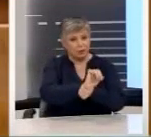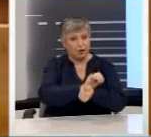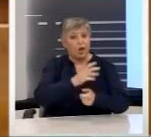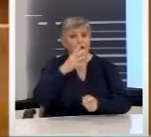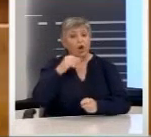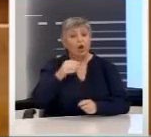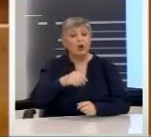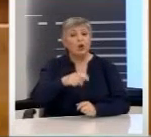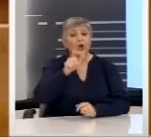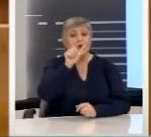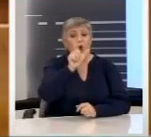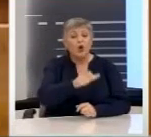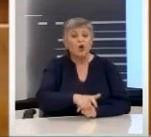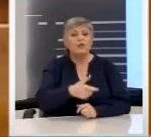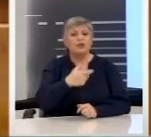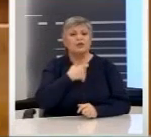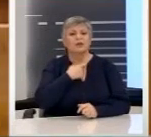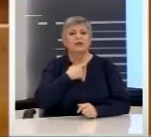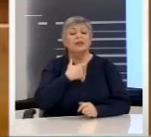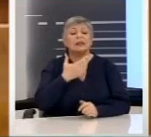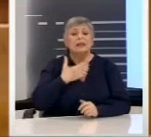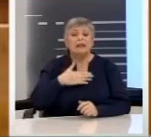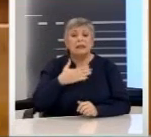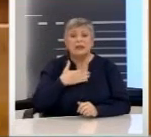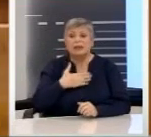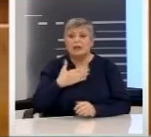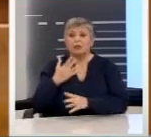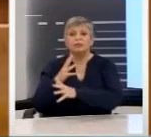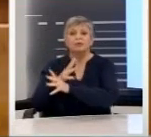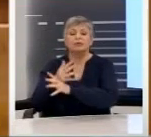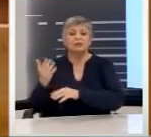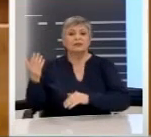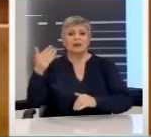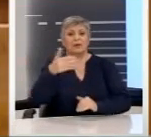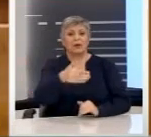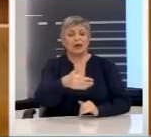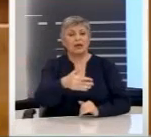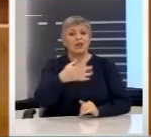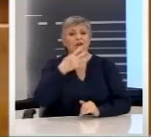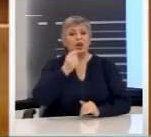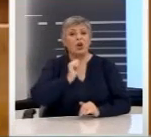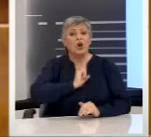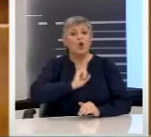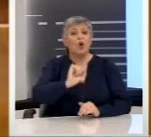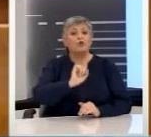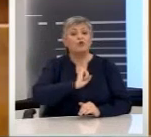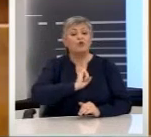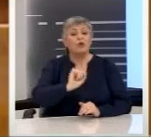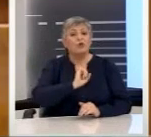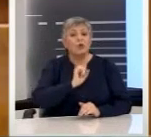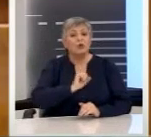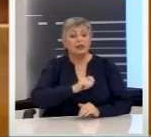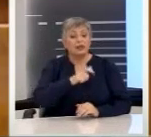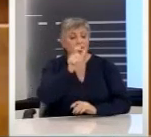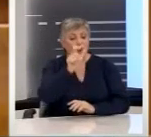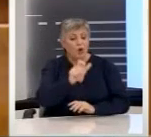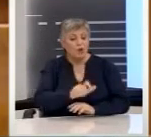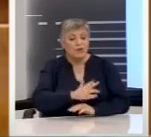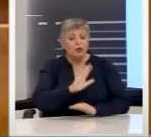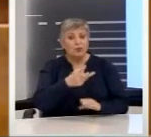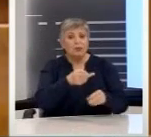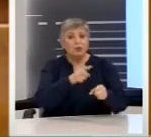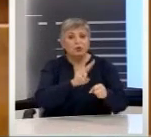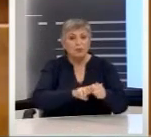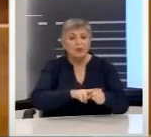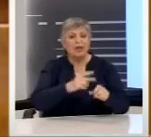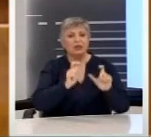επιγόντως επιθυμούσε την κυρία εισαγγελέα να προσέλθει να δώσει κατάθεση, γιατί φοβόταν για τη ζωή του και τη ζωή των μελών της οικογένειας του. Περί αυτού, και